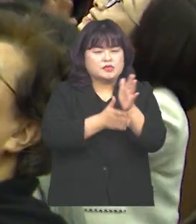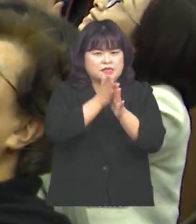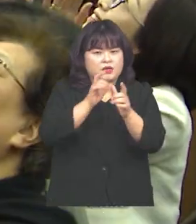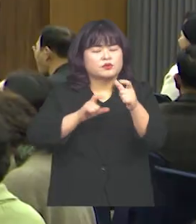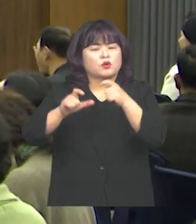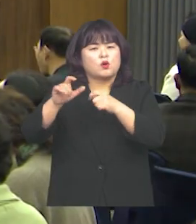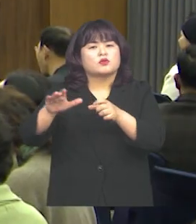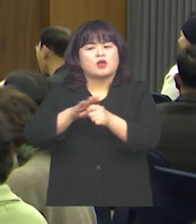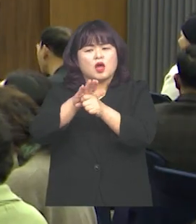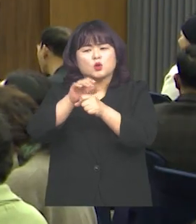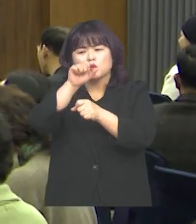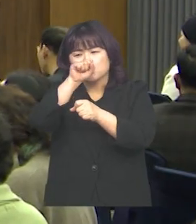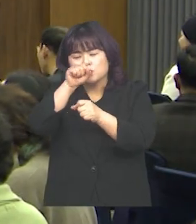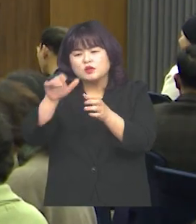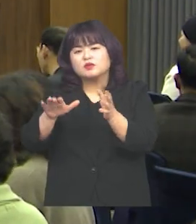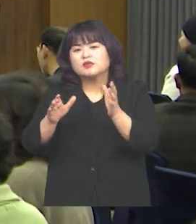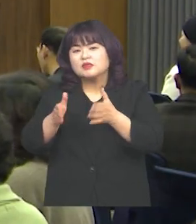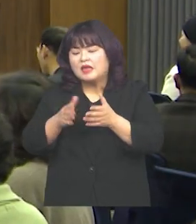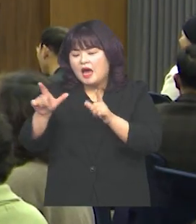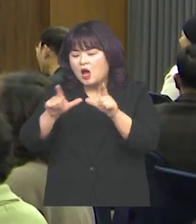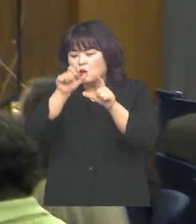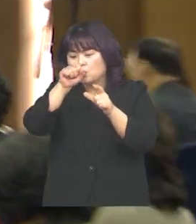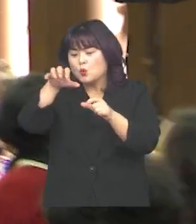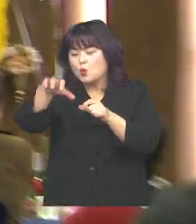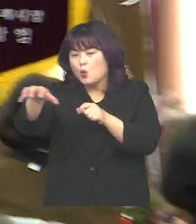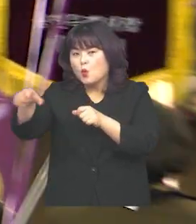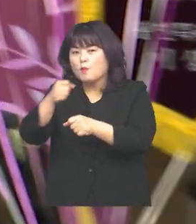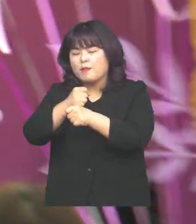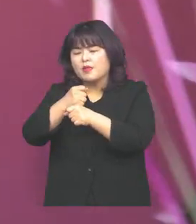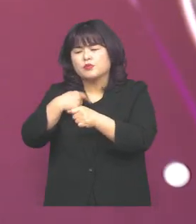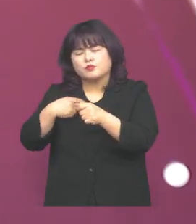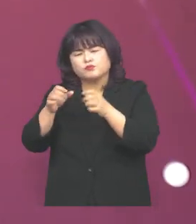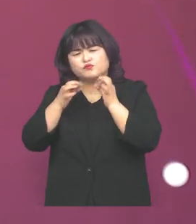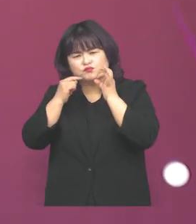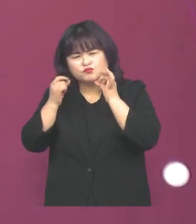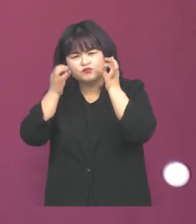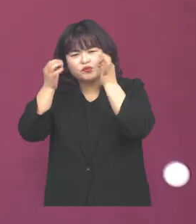통해 용인특례시를 더 살기 좋은 생활 공동체로